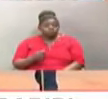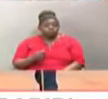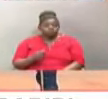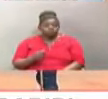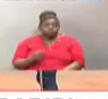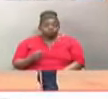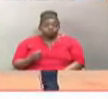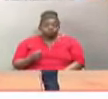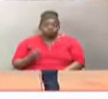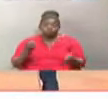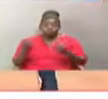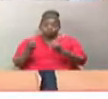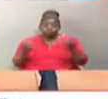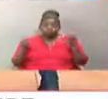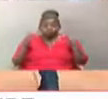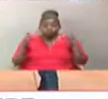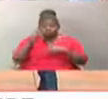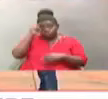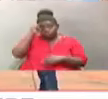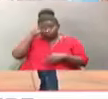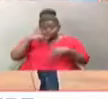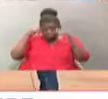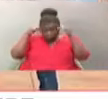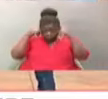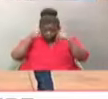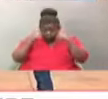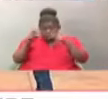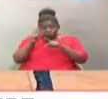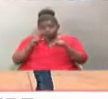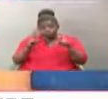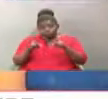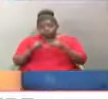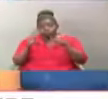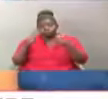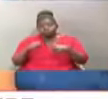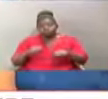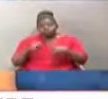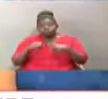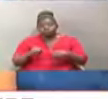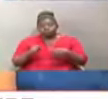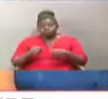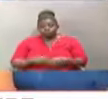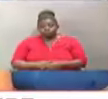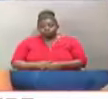ente n'entamanya embuzi abantu bagwamu abapiki